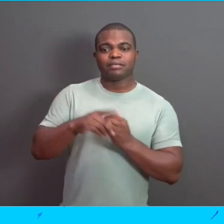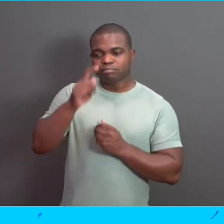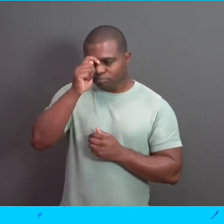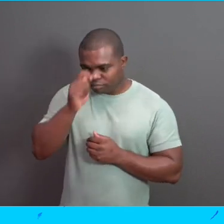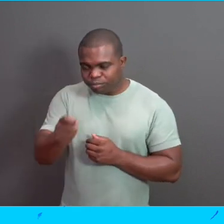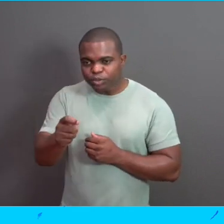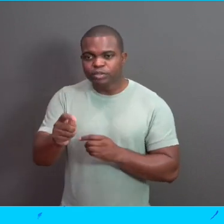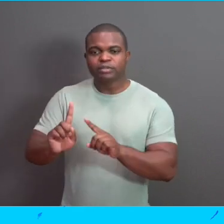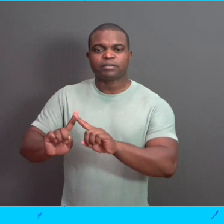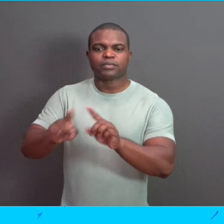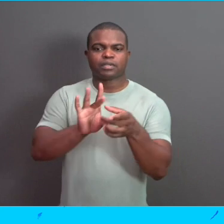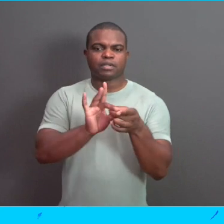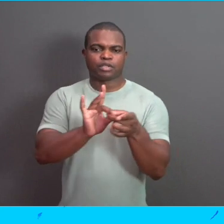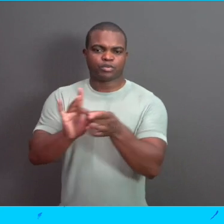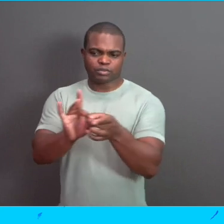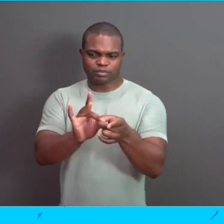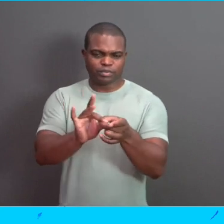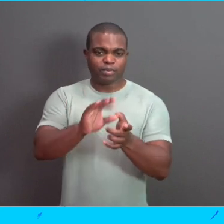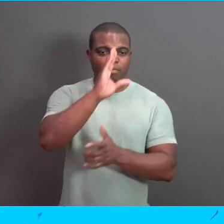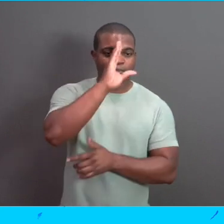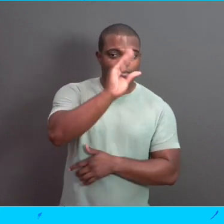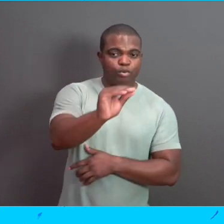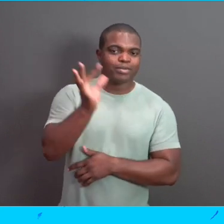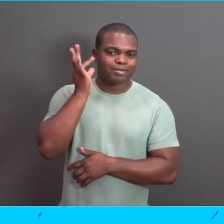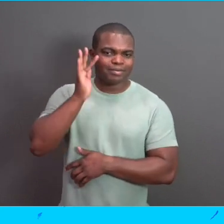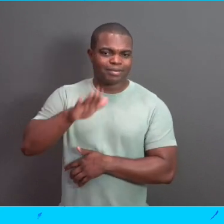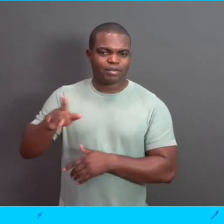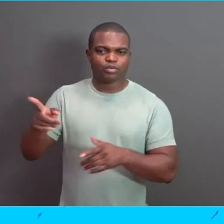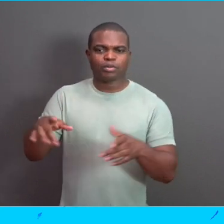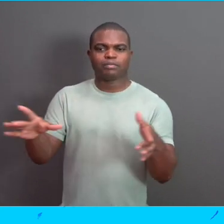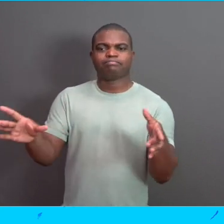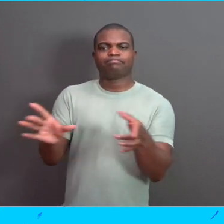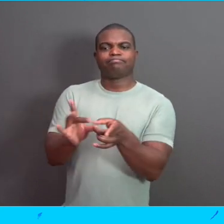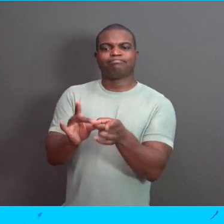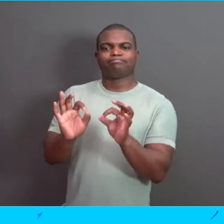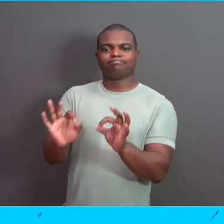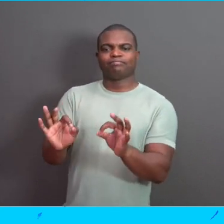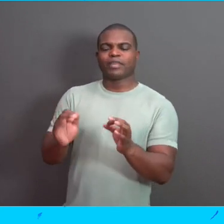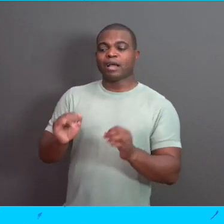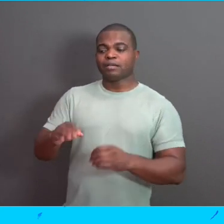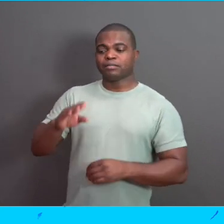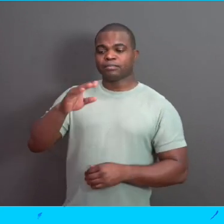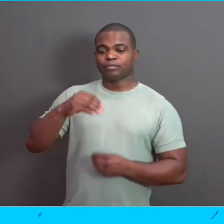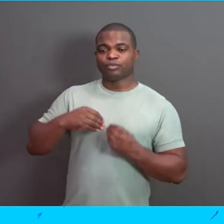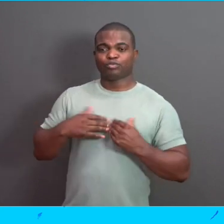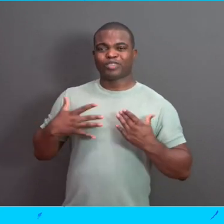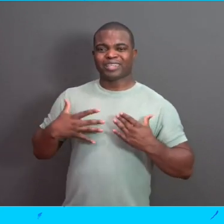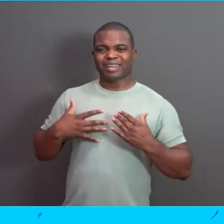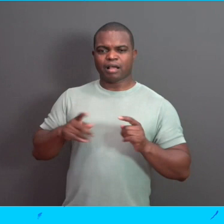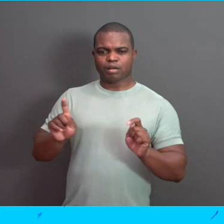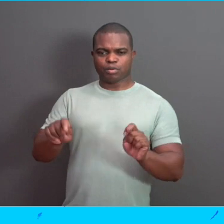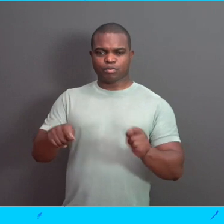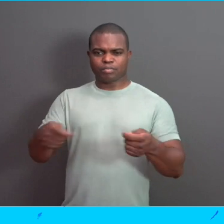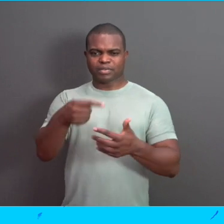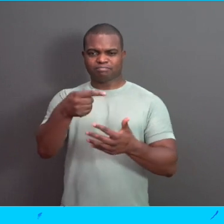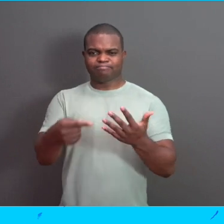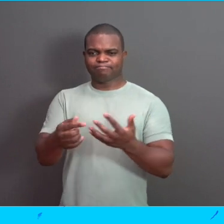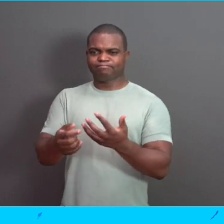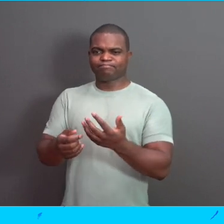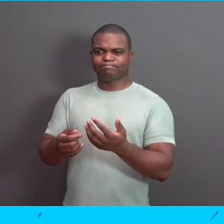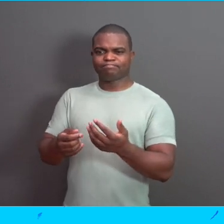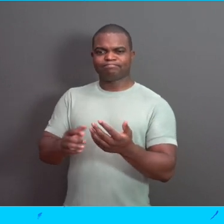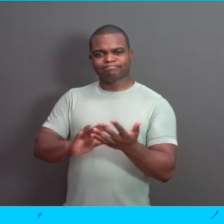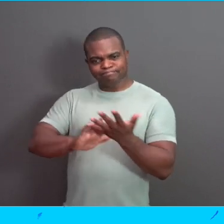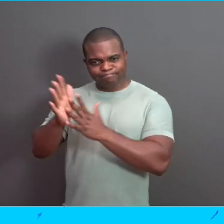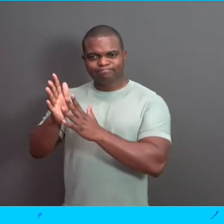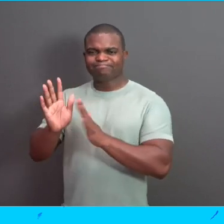filles. Il y a des études qui montrent comment ça se passe. Et nous avons écouté de Jen